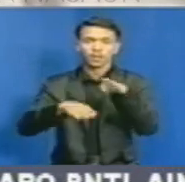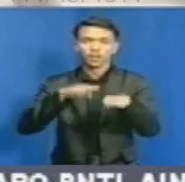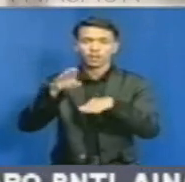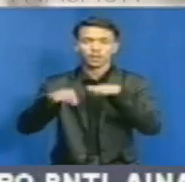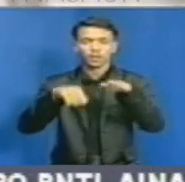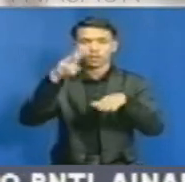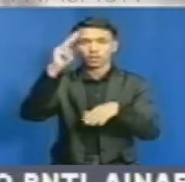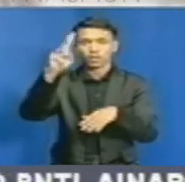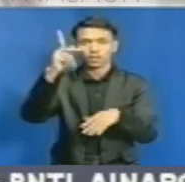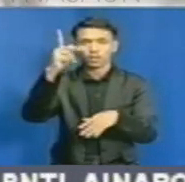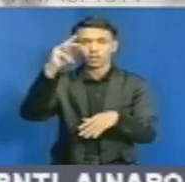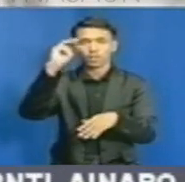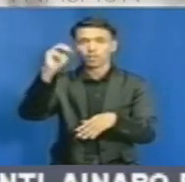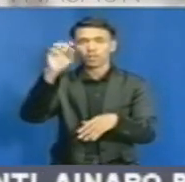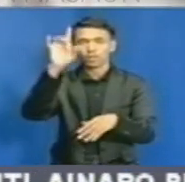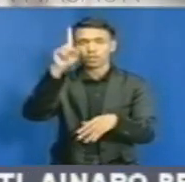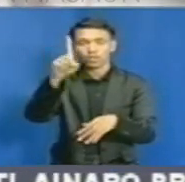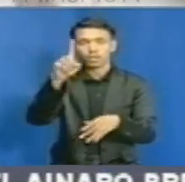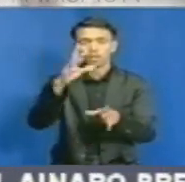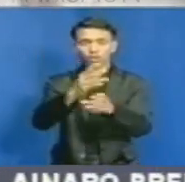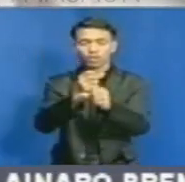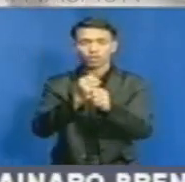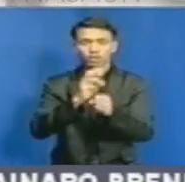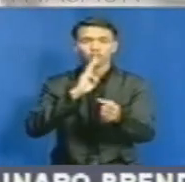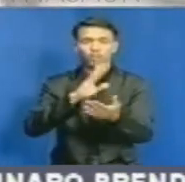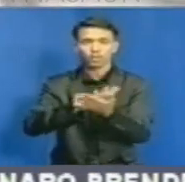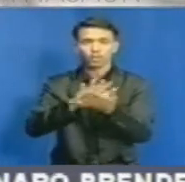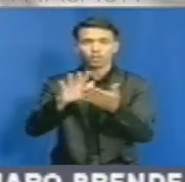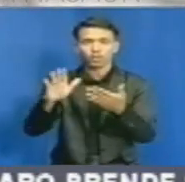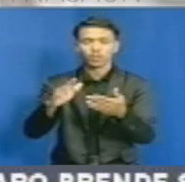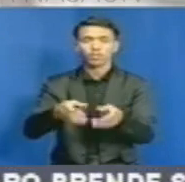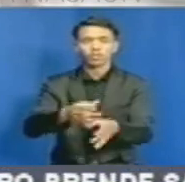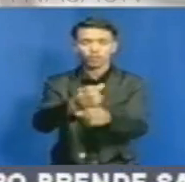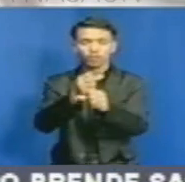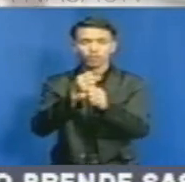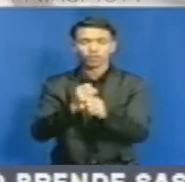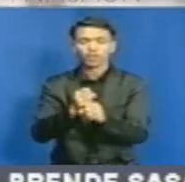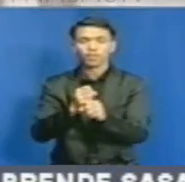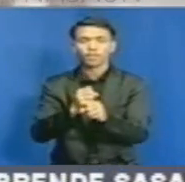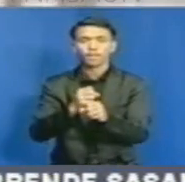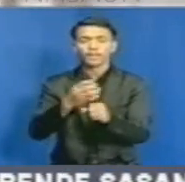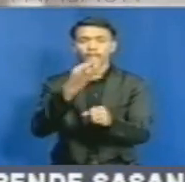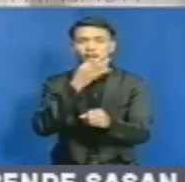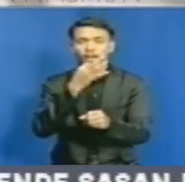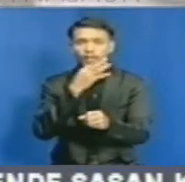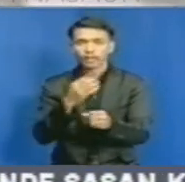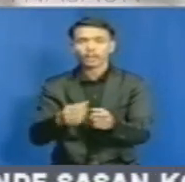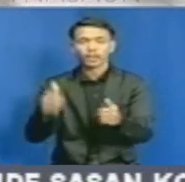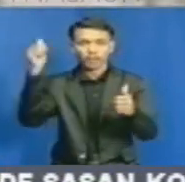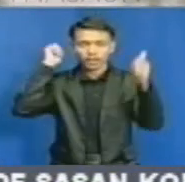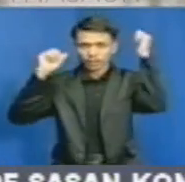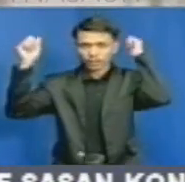ida ho balung mak ami bela huri kuru bemos i ami kuru ba huri handet masu ida hari sakarak lako emting harau malu